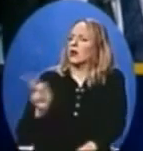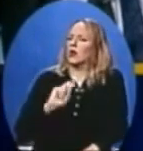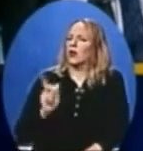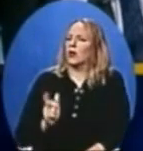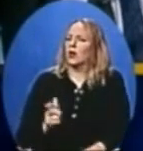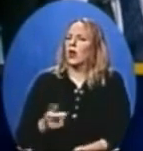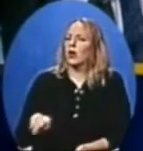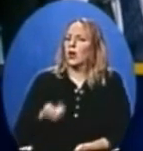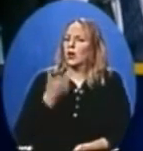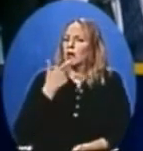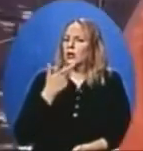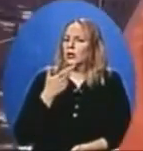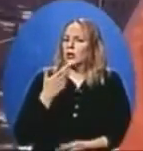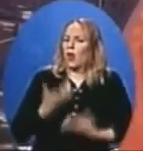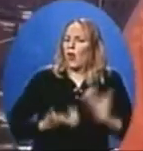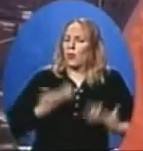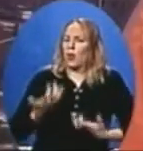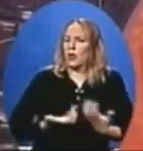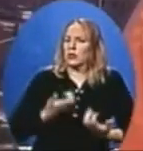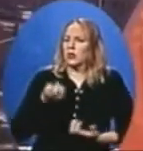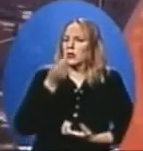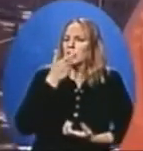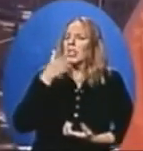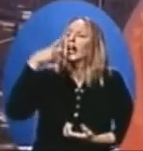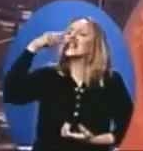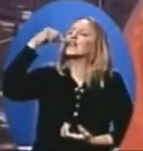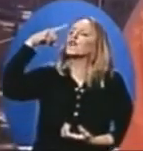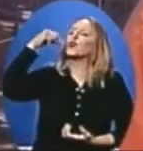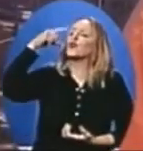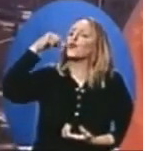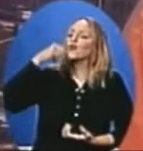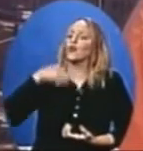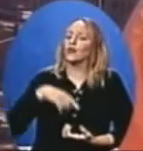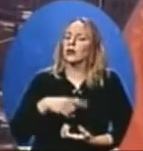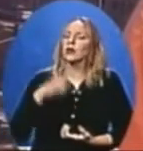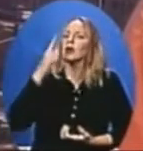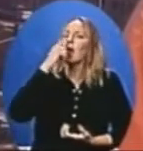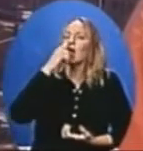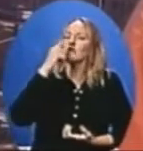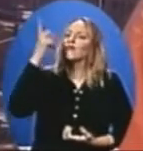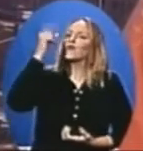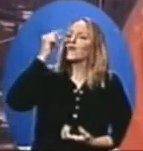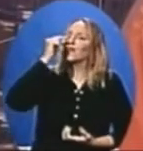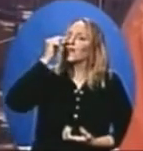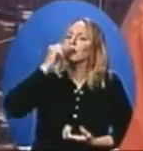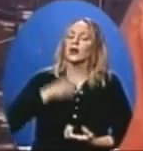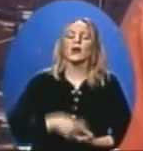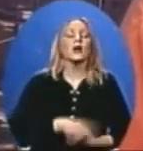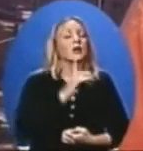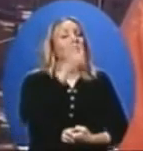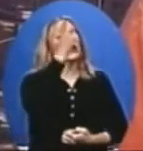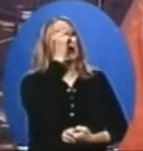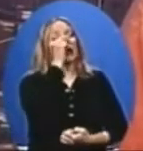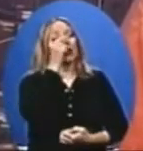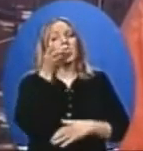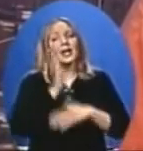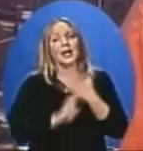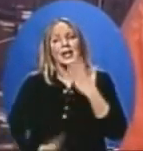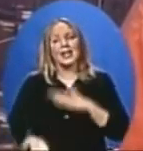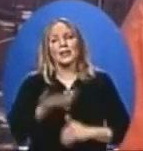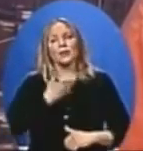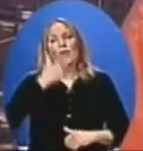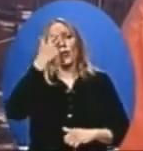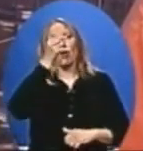מזריקים אותו, זה הורמון שניתן על ידי טפטוף. אוקיי, טפטפתם אותו לנבדקים, אבל היו נבדקים שקיבלו סך הכל